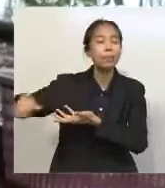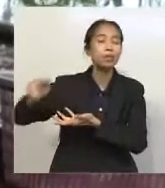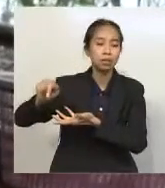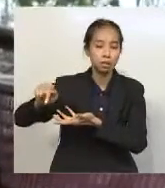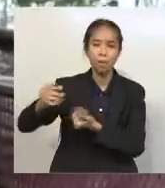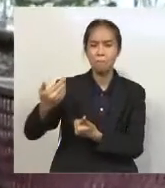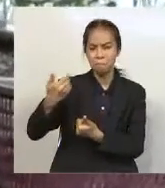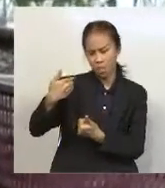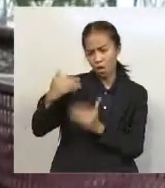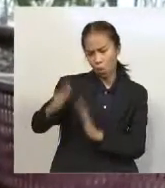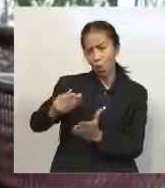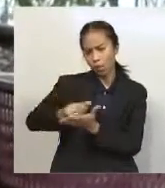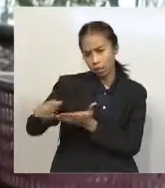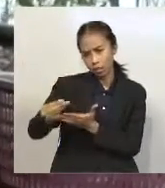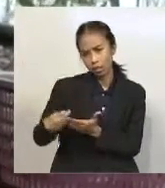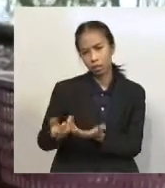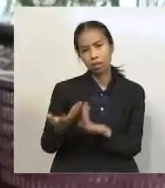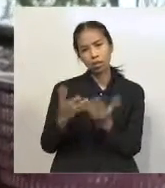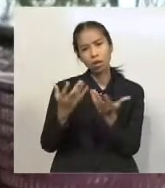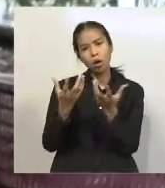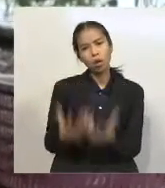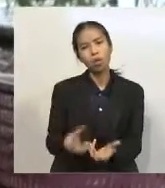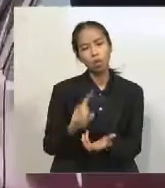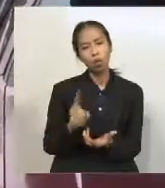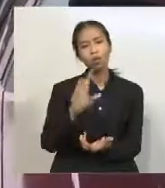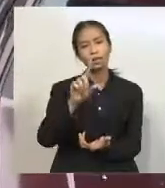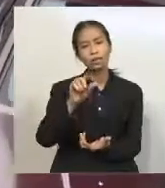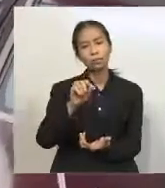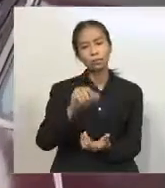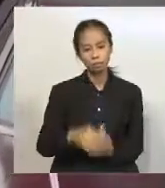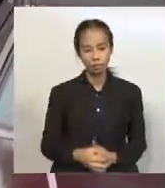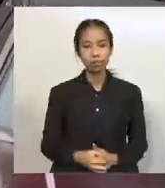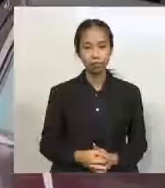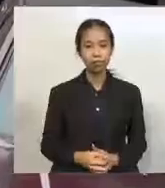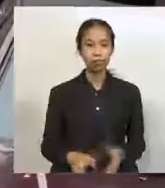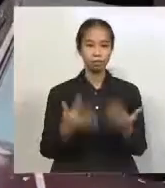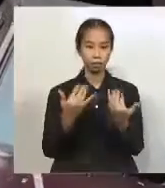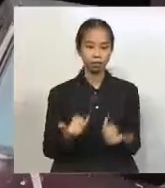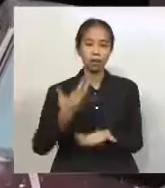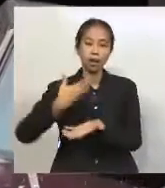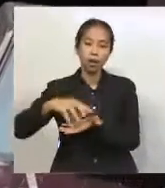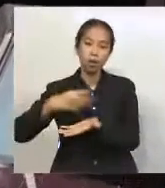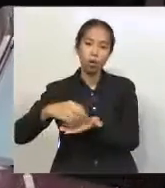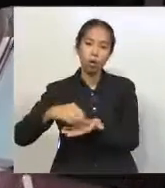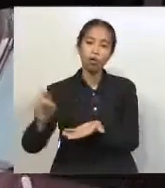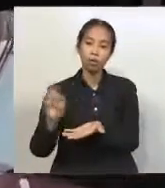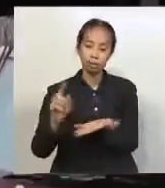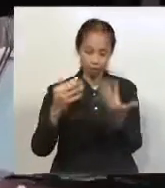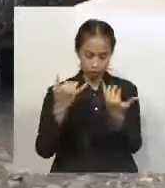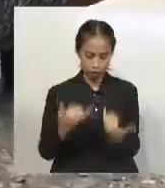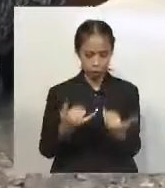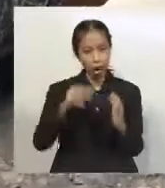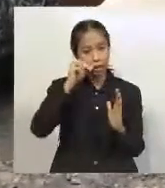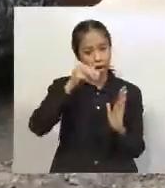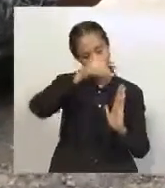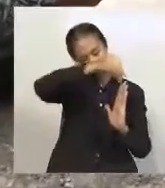มีแม่ค้าซื้อโล20บาทแค่นั้นนะ ชาวบ้านที่นี่ยังเล่าต่อว่าช่วงนี้น้ำที่ไหลเข้า